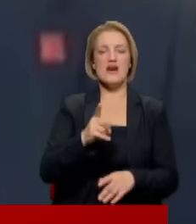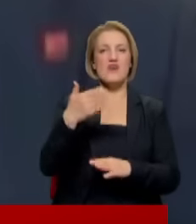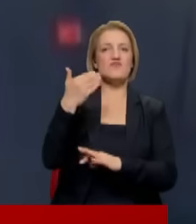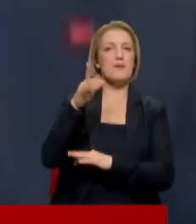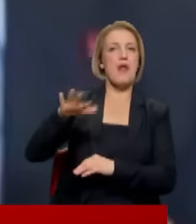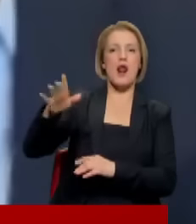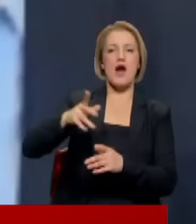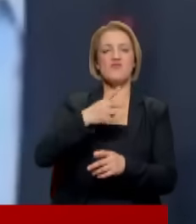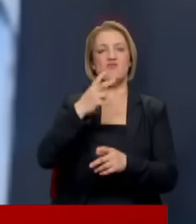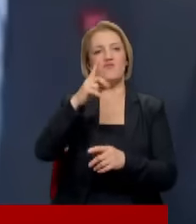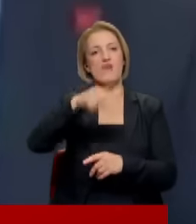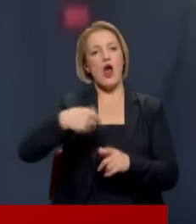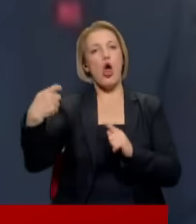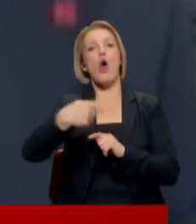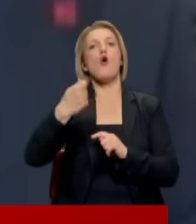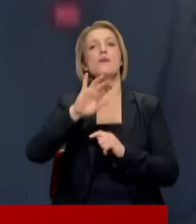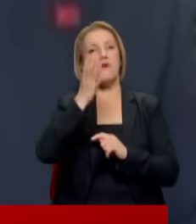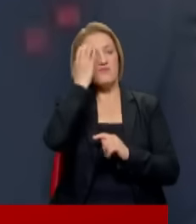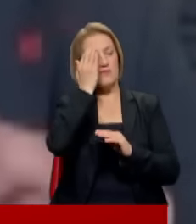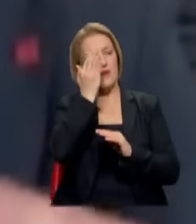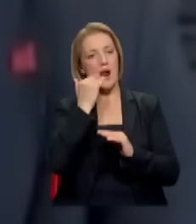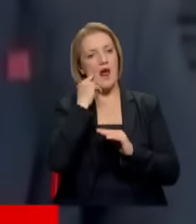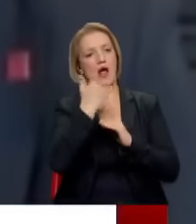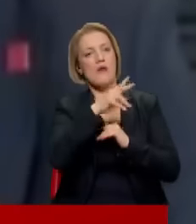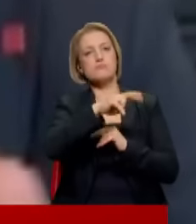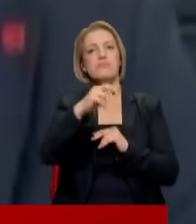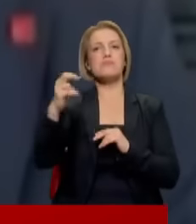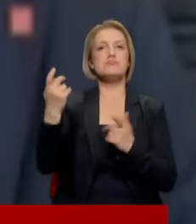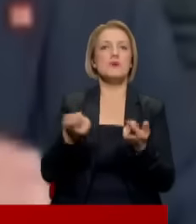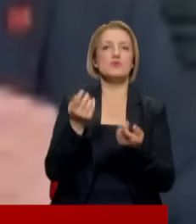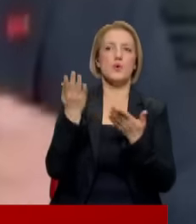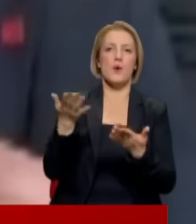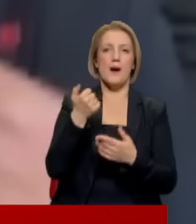çalışanlardan yoksul çalışanlardan almaya çalışıyoruz 6655321